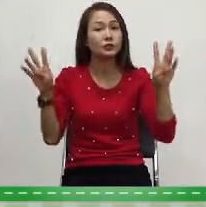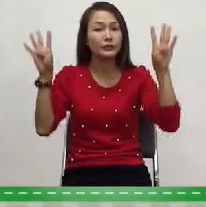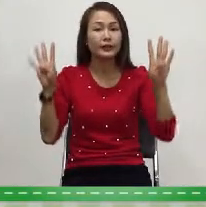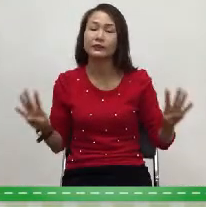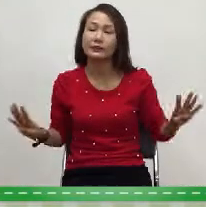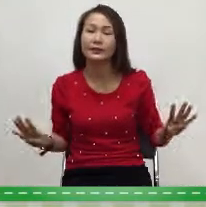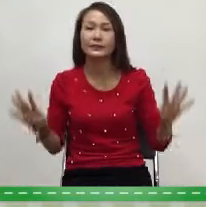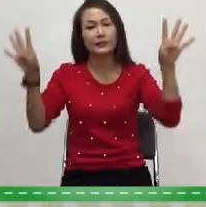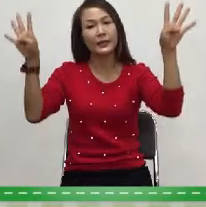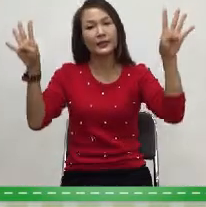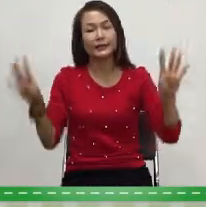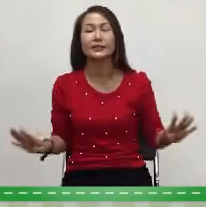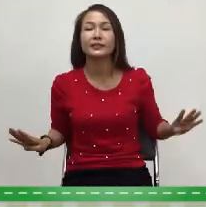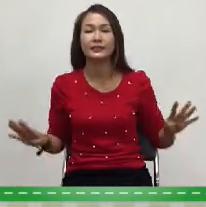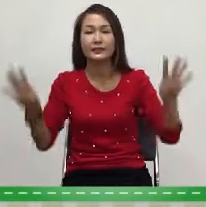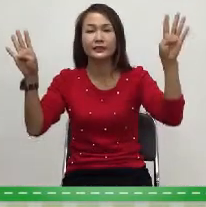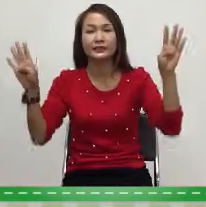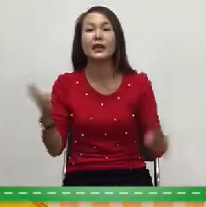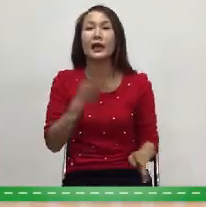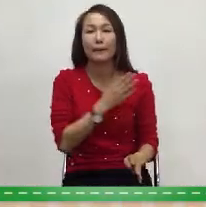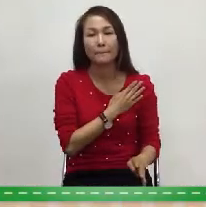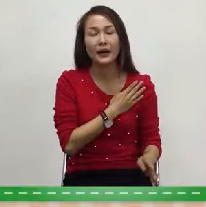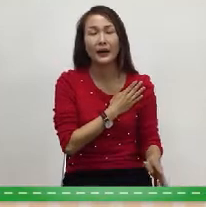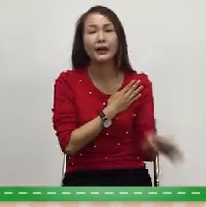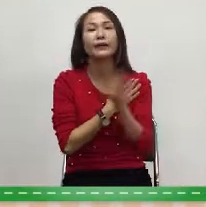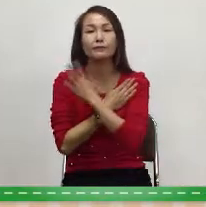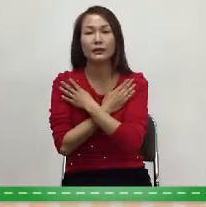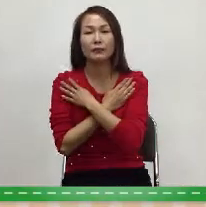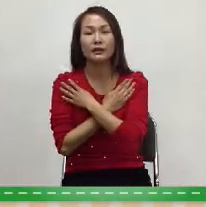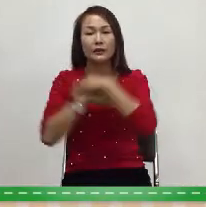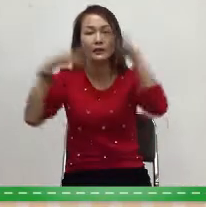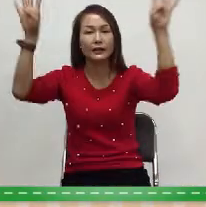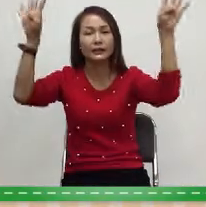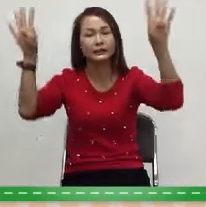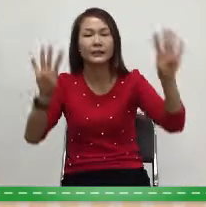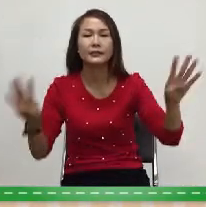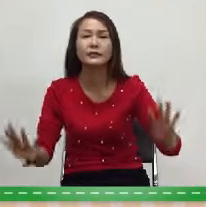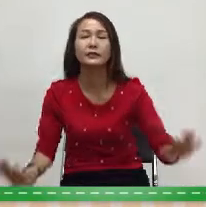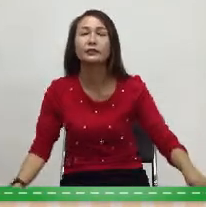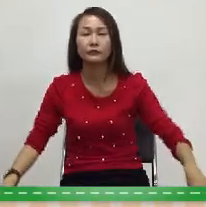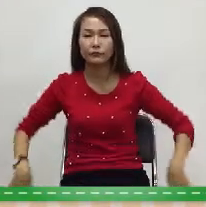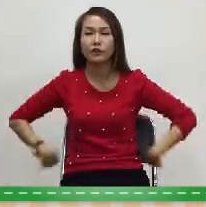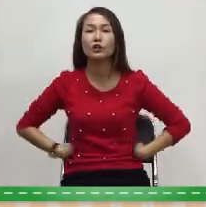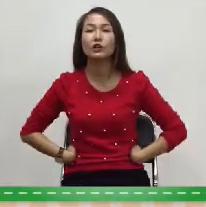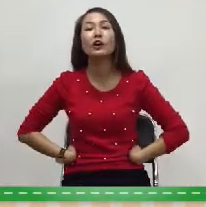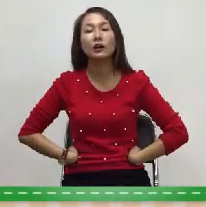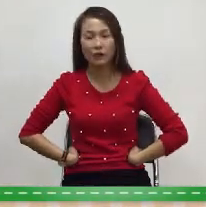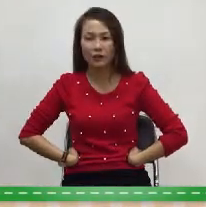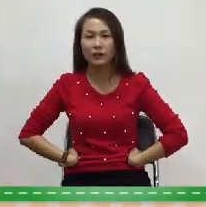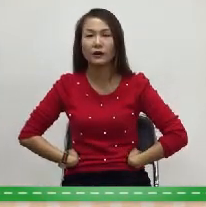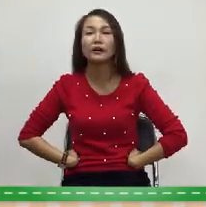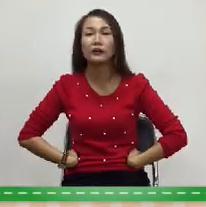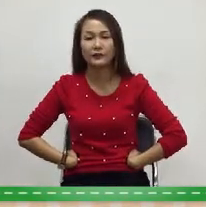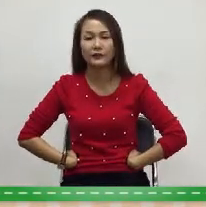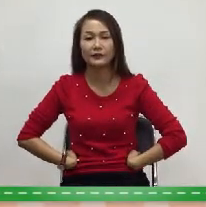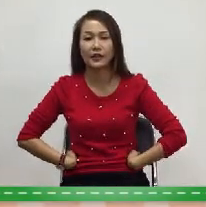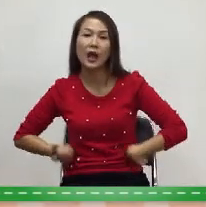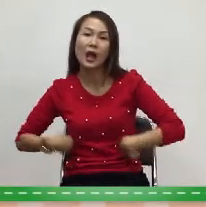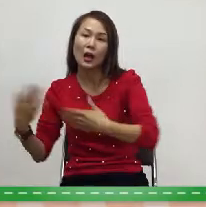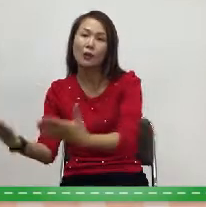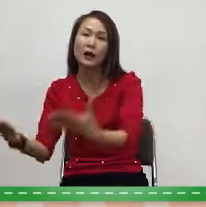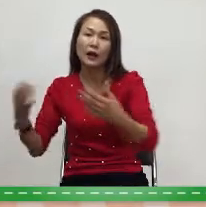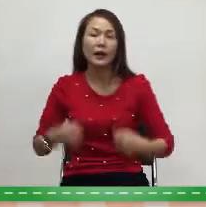무슨 계절을 가장 좋아해? 난 가을이 제일 좋아.